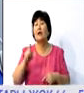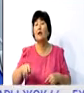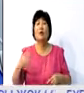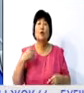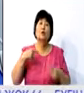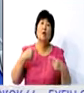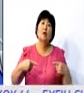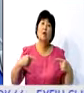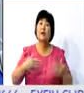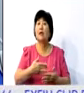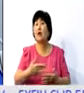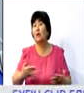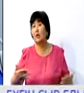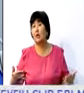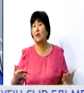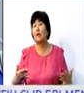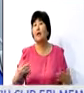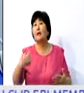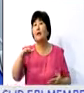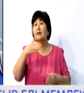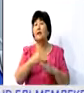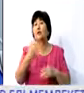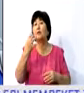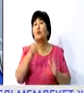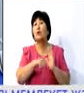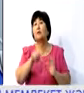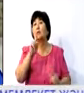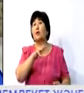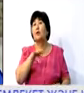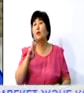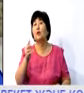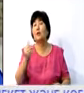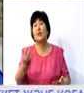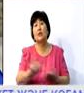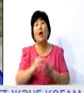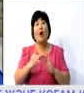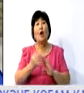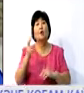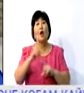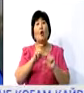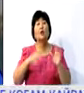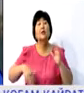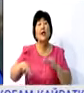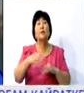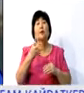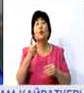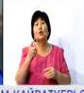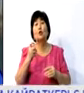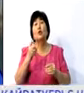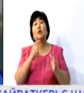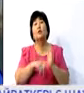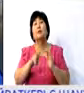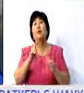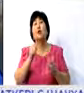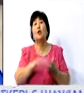басқа банкілердің несие алғаны 561 миллион теңгеге жетті. Аудандағы өндірістік аймақта жалпы құны 172 миллион